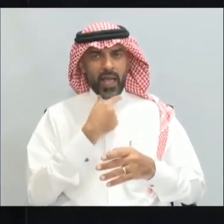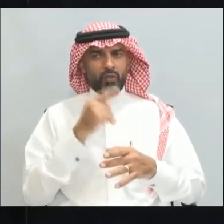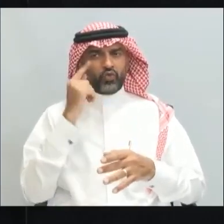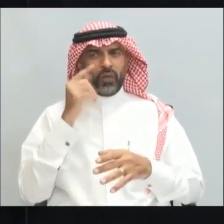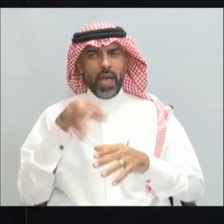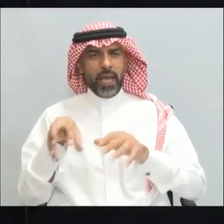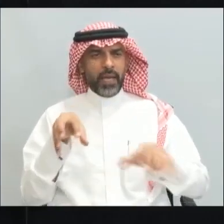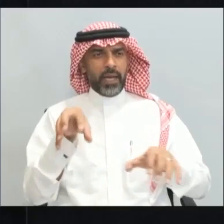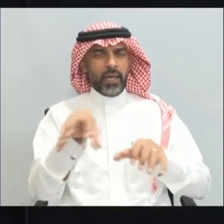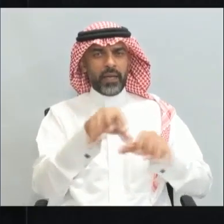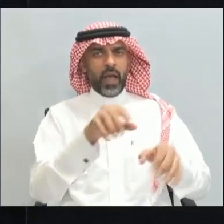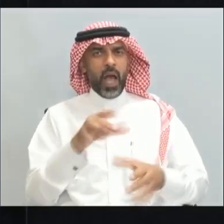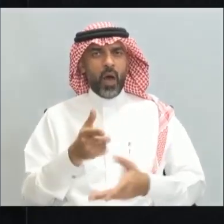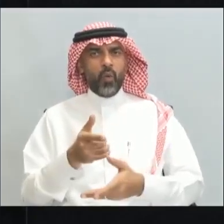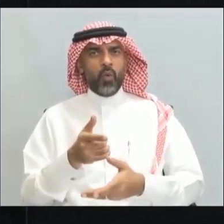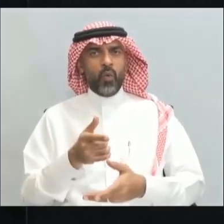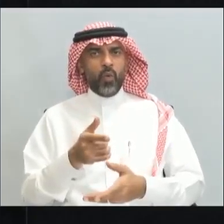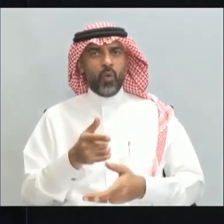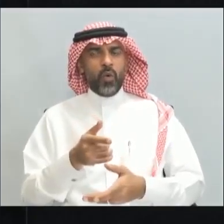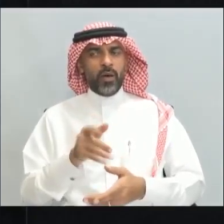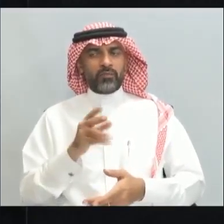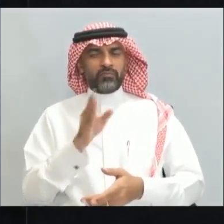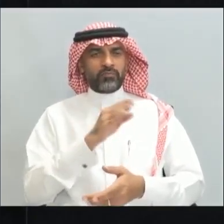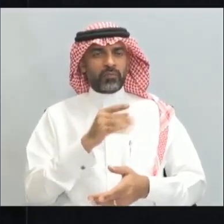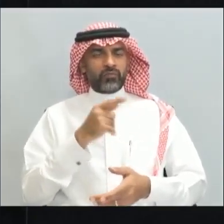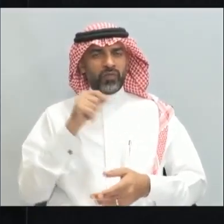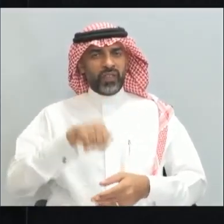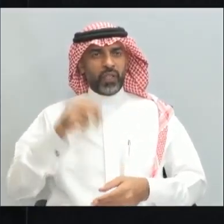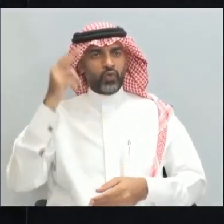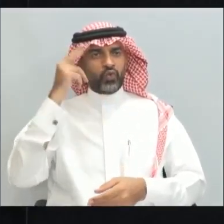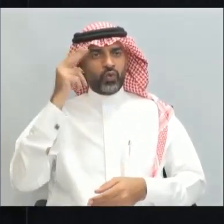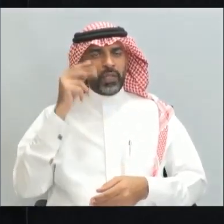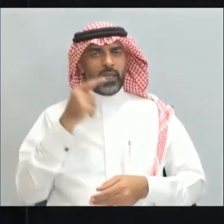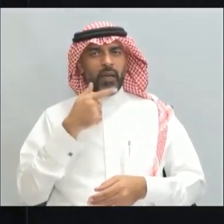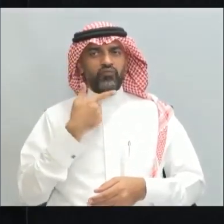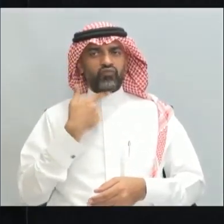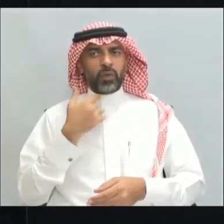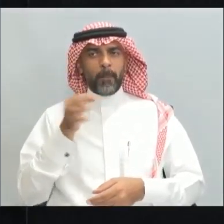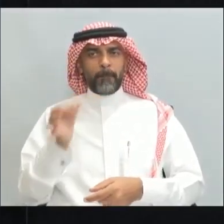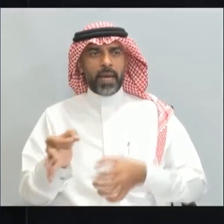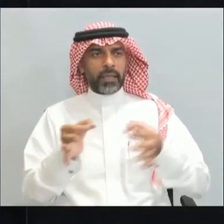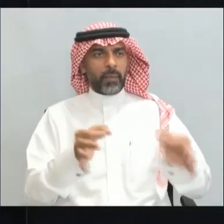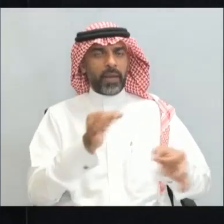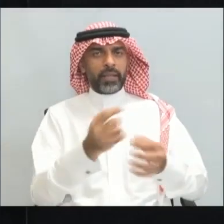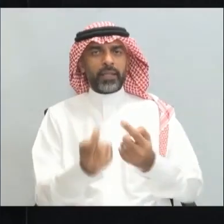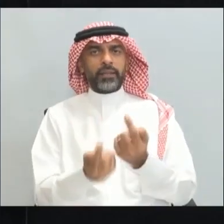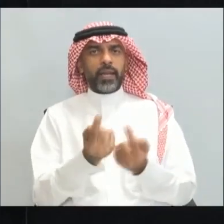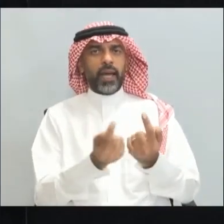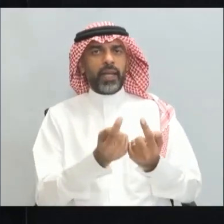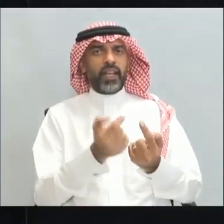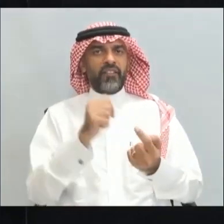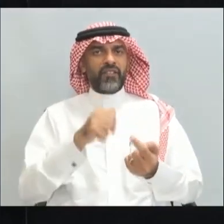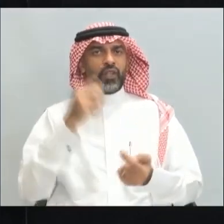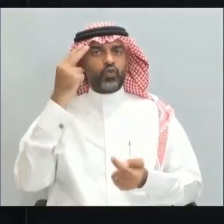ابراز اهم المناطق الزراعيه في المملكه العربيه السعوديه فذلك نحدد هدفنا في رسم الخريطه من خلال